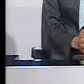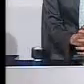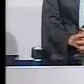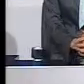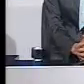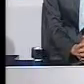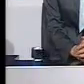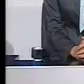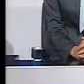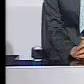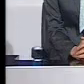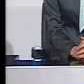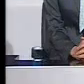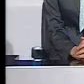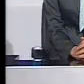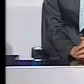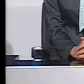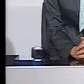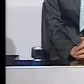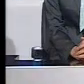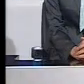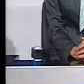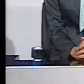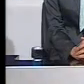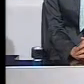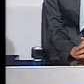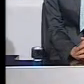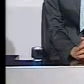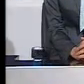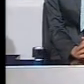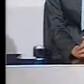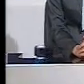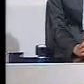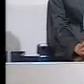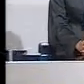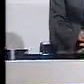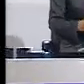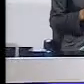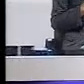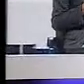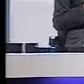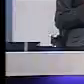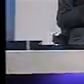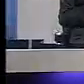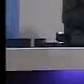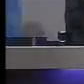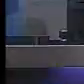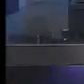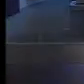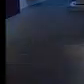ขอบคุณสำหรับการติดตามชมค่ะหมดเวลาข่าวพักค่ำในช่วงนี้แล้วนะคะเราทั้งสองคนและทีมข่าวลาไปก่อนสวัสดีค่ะ สวัสดีค่ะ